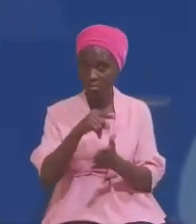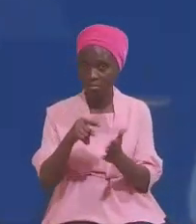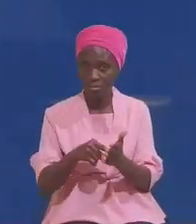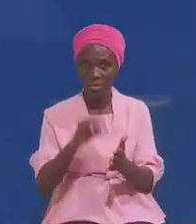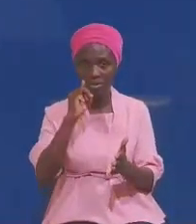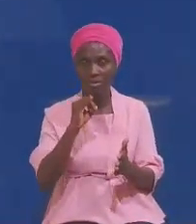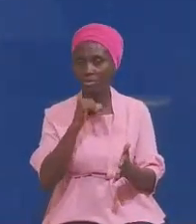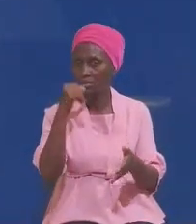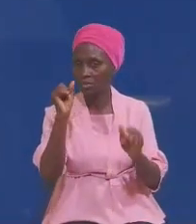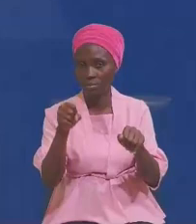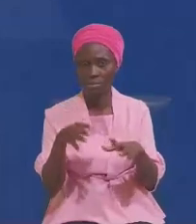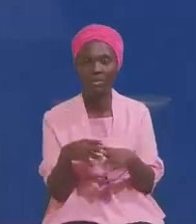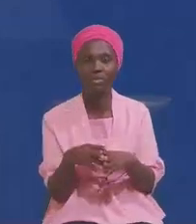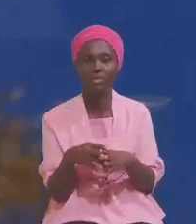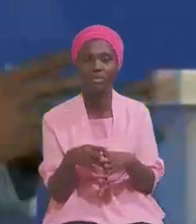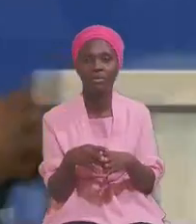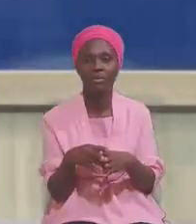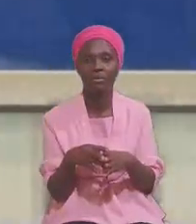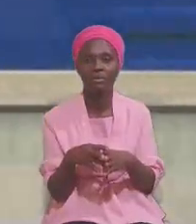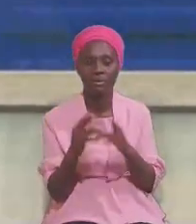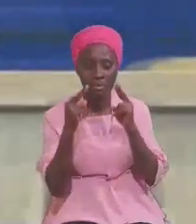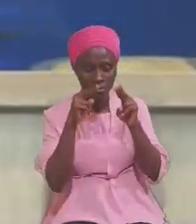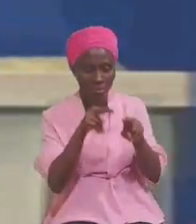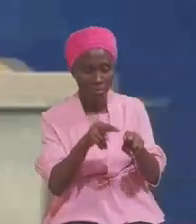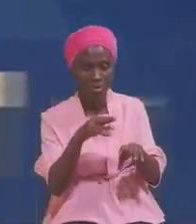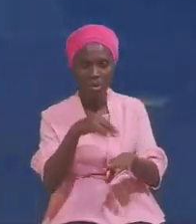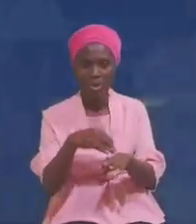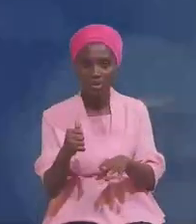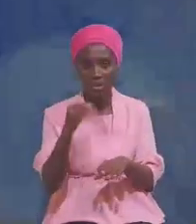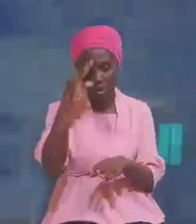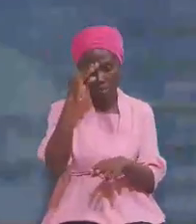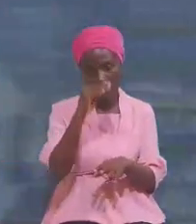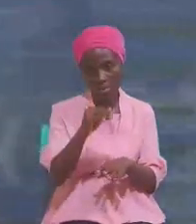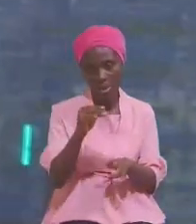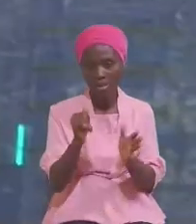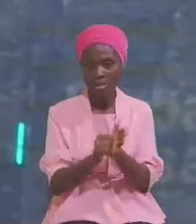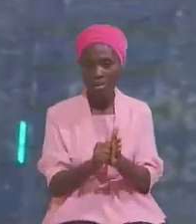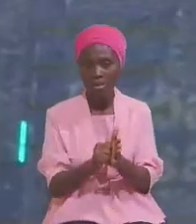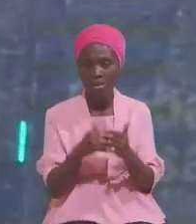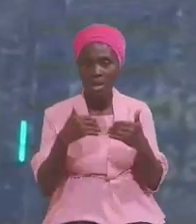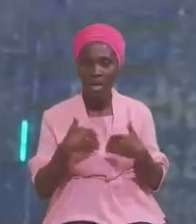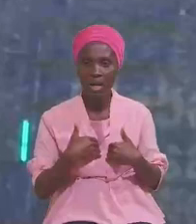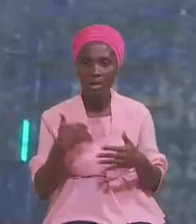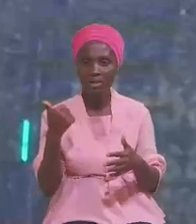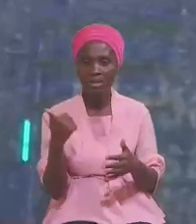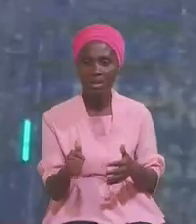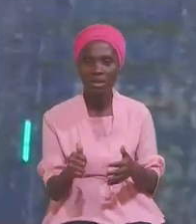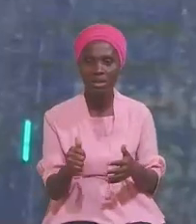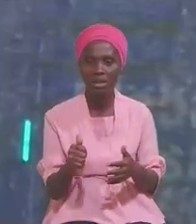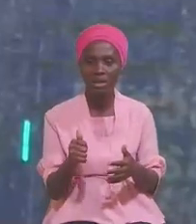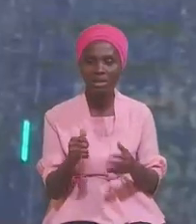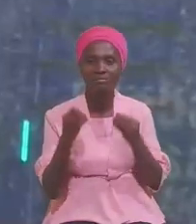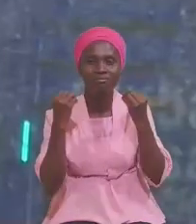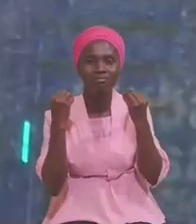est impossible. Regardez un homme qu'il y a une légion de